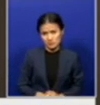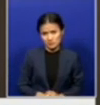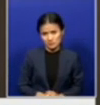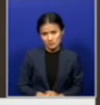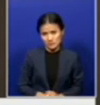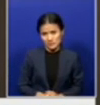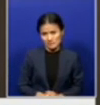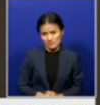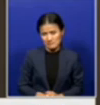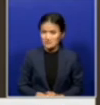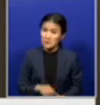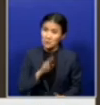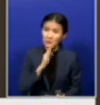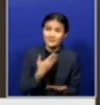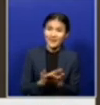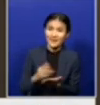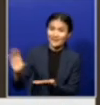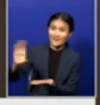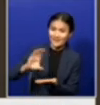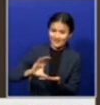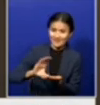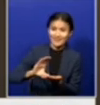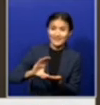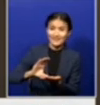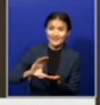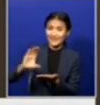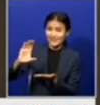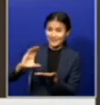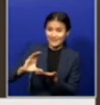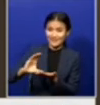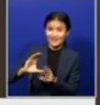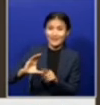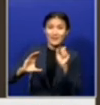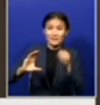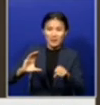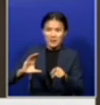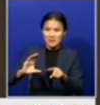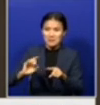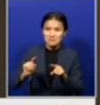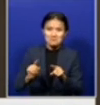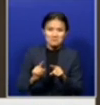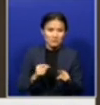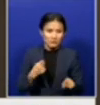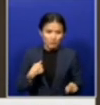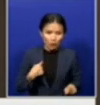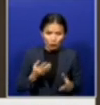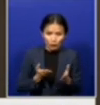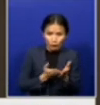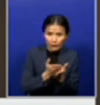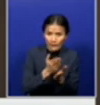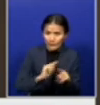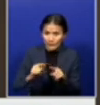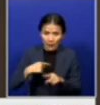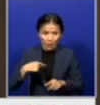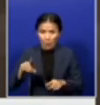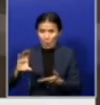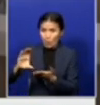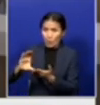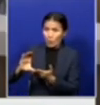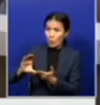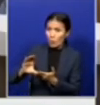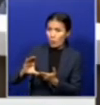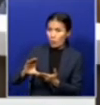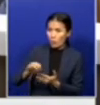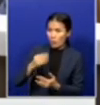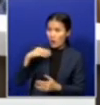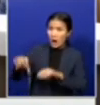เค้กในการชิงประโยชน์ในเรื่องของเม็ดเงินเหล่านี้นะเป็นการสร้างน